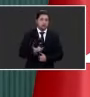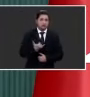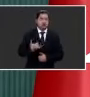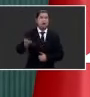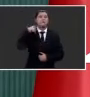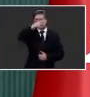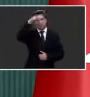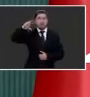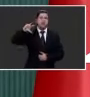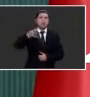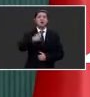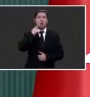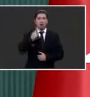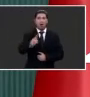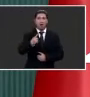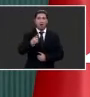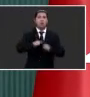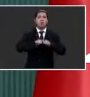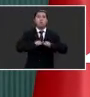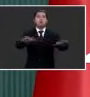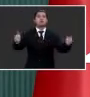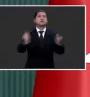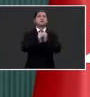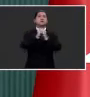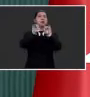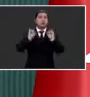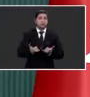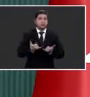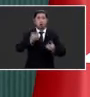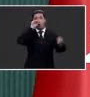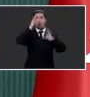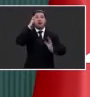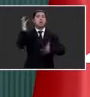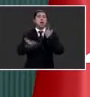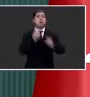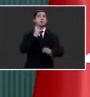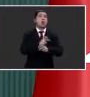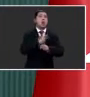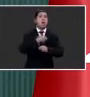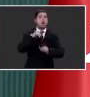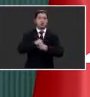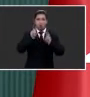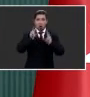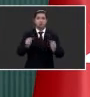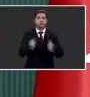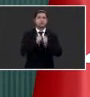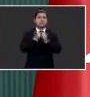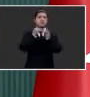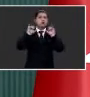sıcak hava dalgalarının yaygınlaşacağına orman yangını risklerinin artacağına